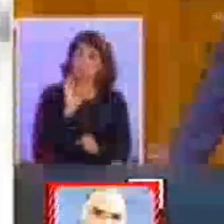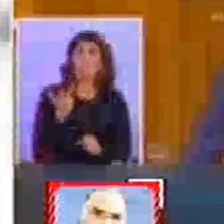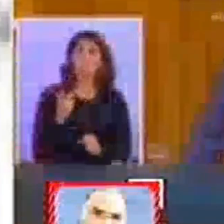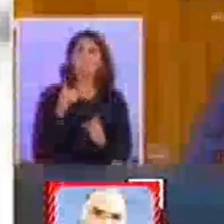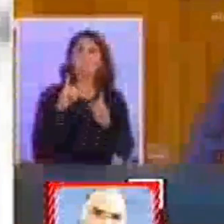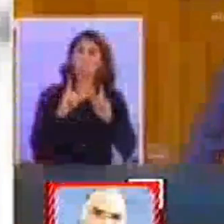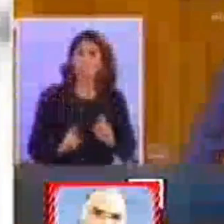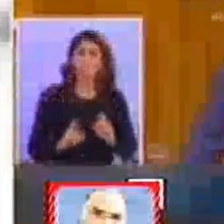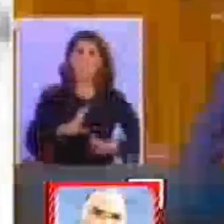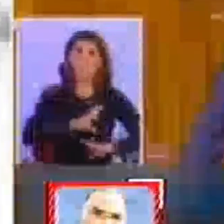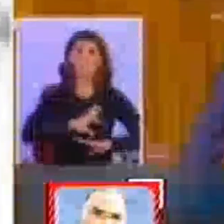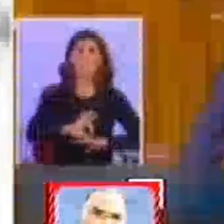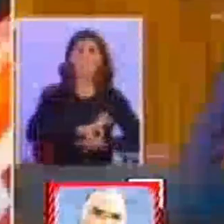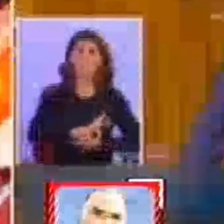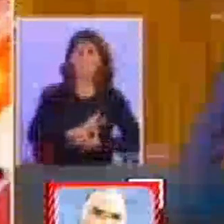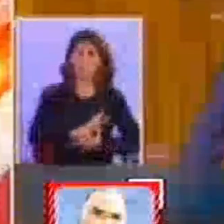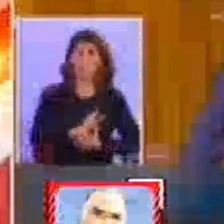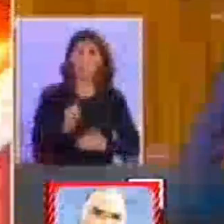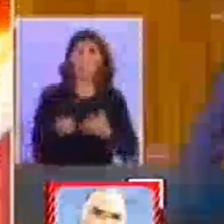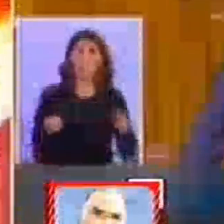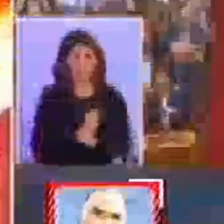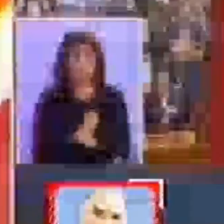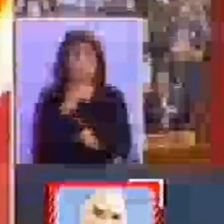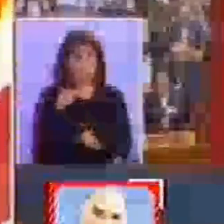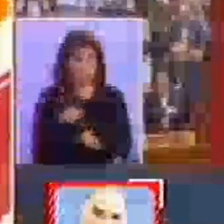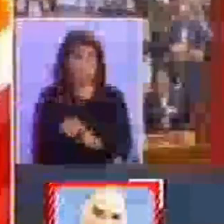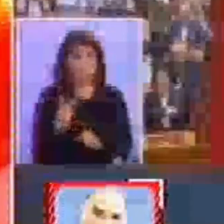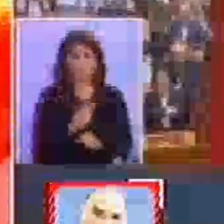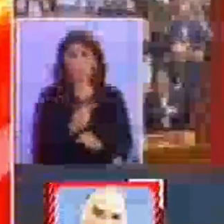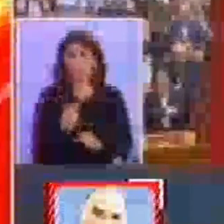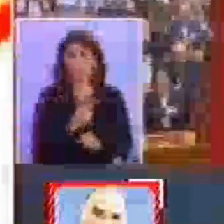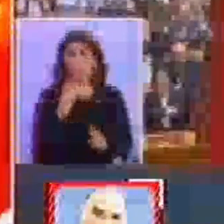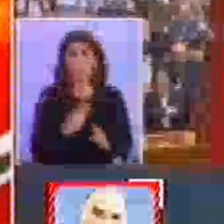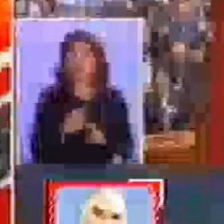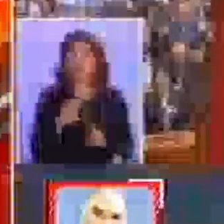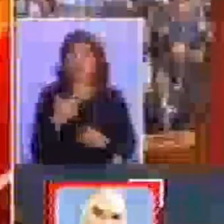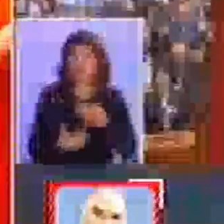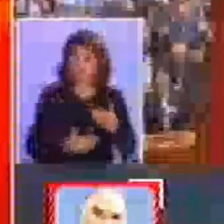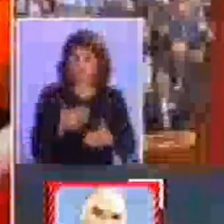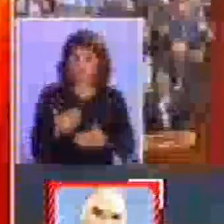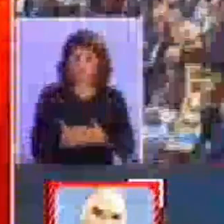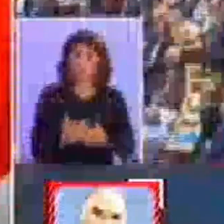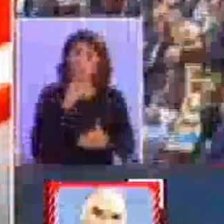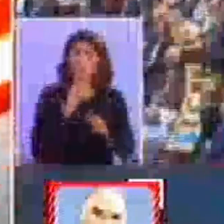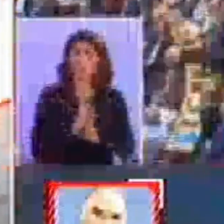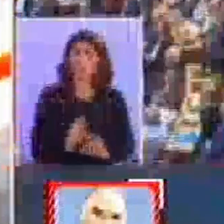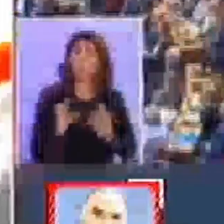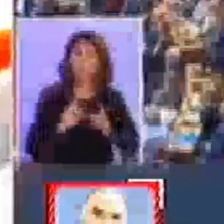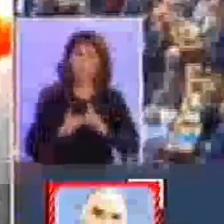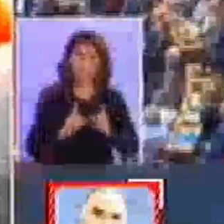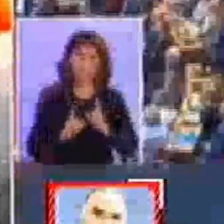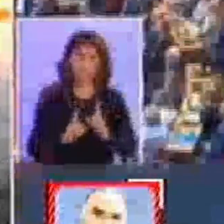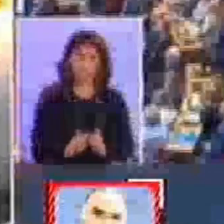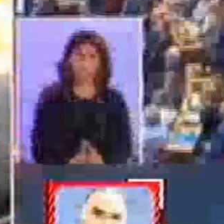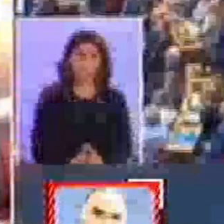αυτό. Ναι, επομένως ζητούμε να αφαιρεθούν και από τα άλλα κόμματα. Άσε που πιστεύω ότι